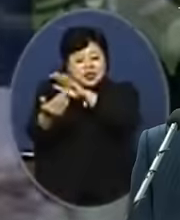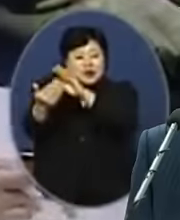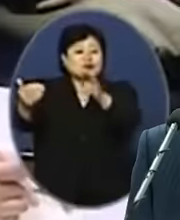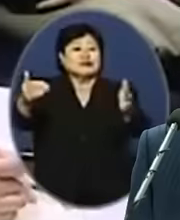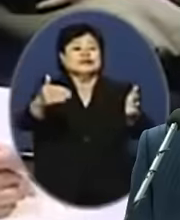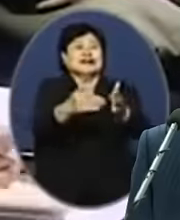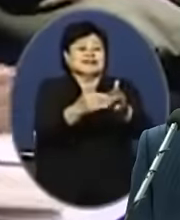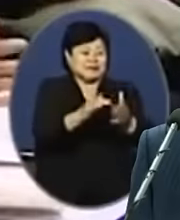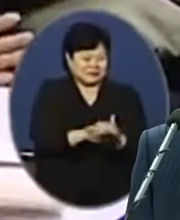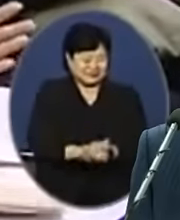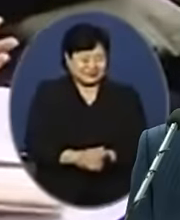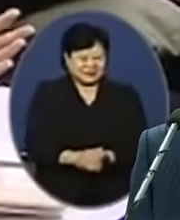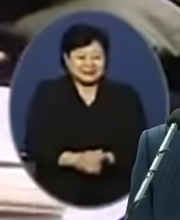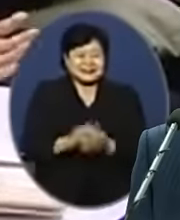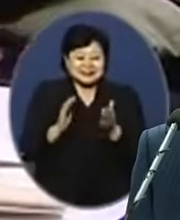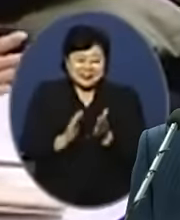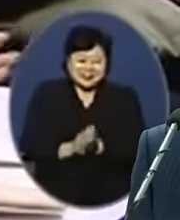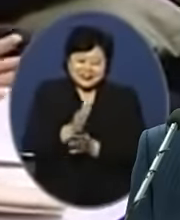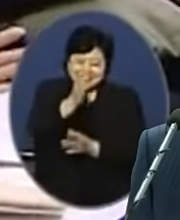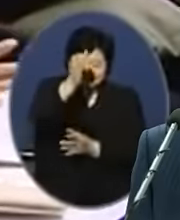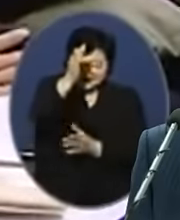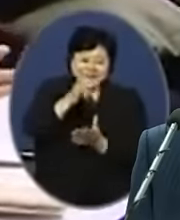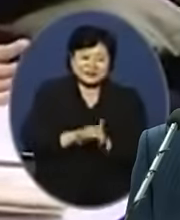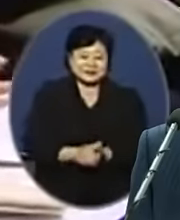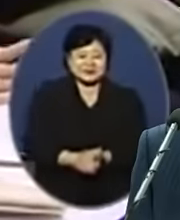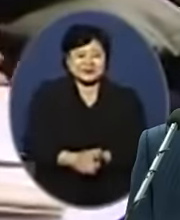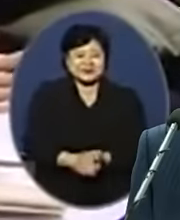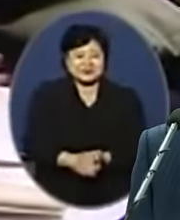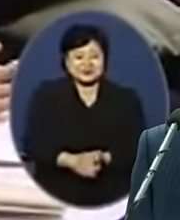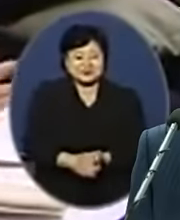말입니다. 지금